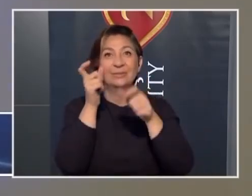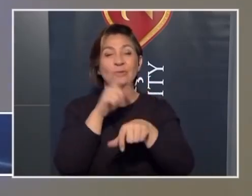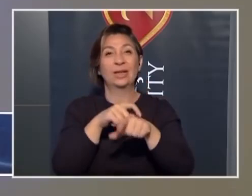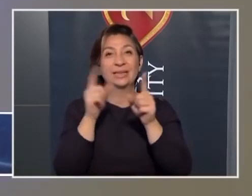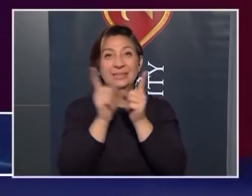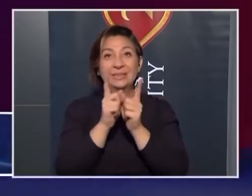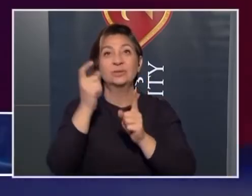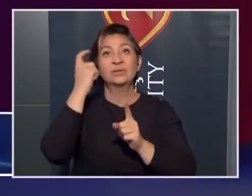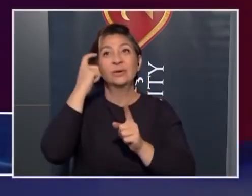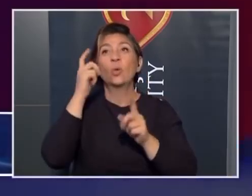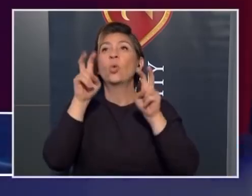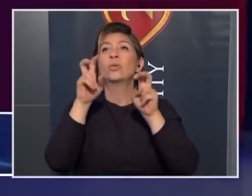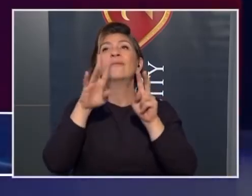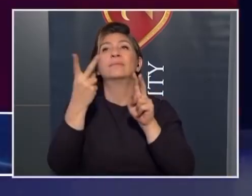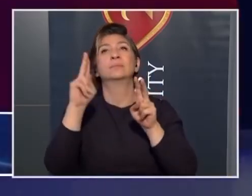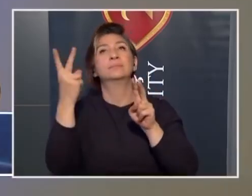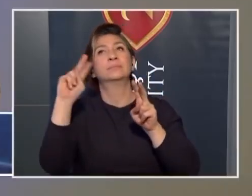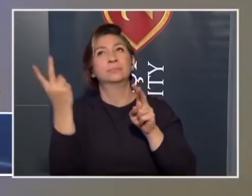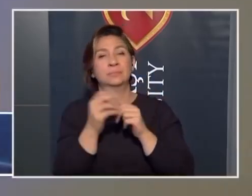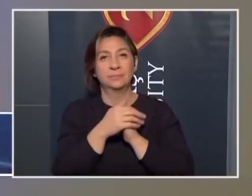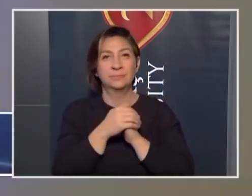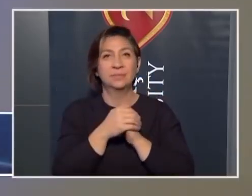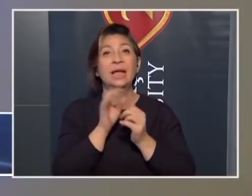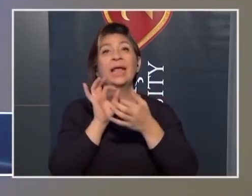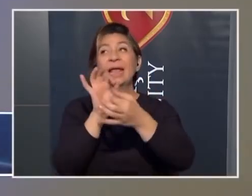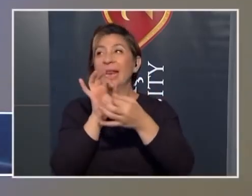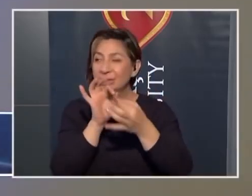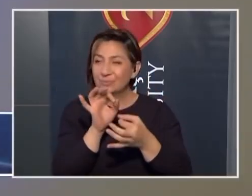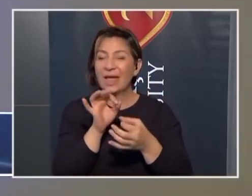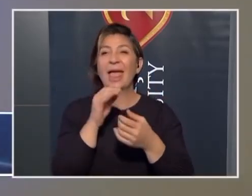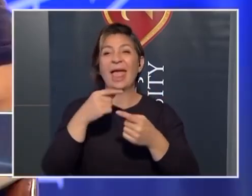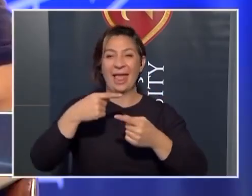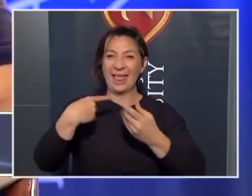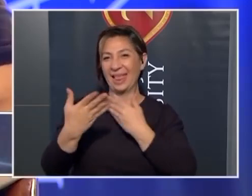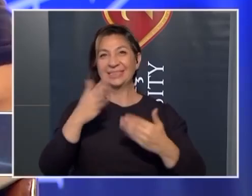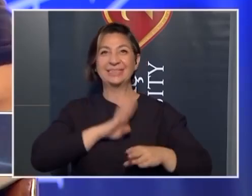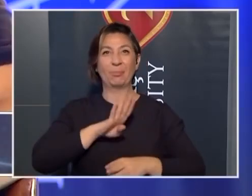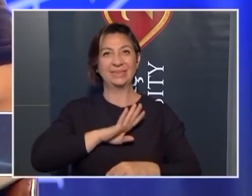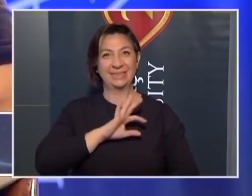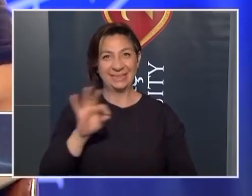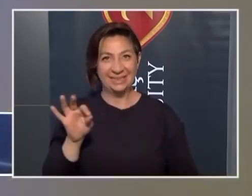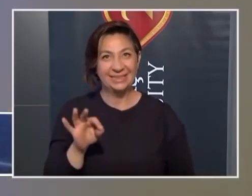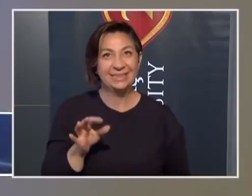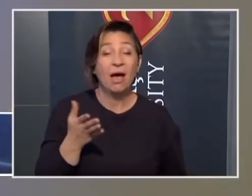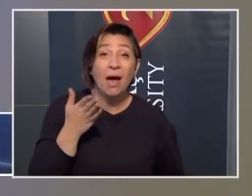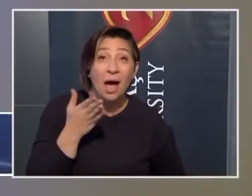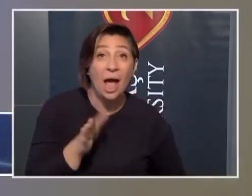kısa, zihni sürekli konudan konuya atlayan, iletişimde ve ilişkilerde sabırsız.